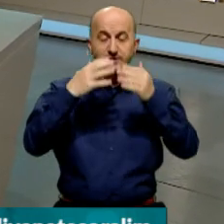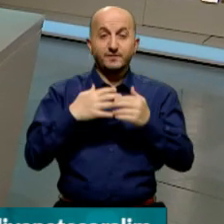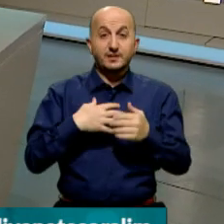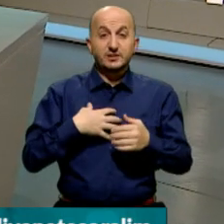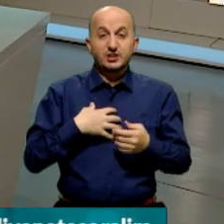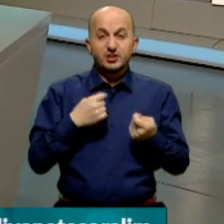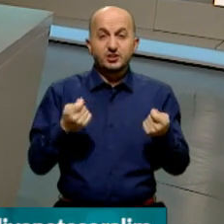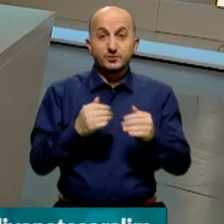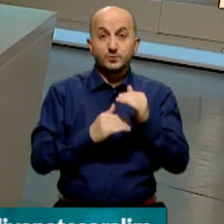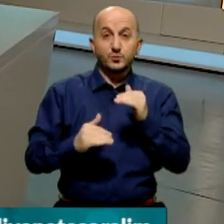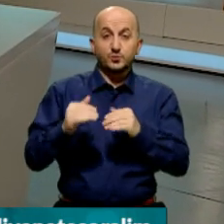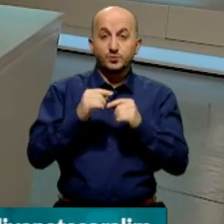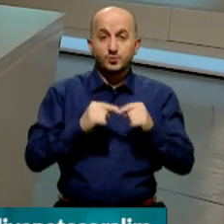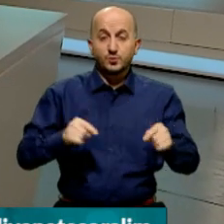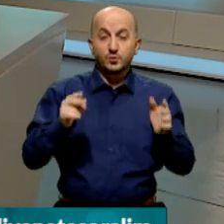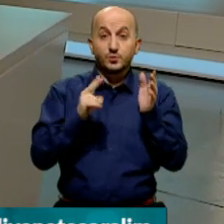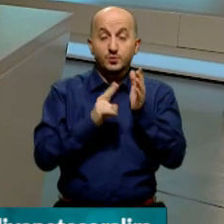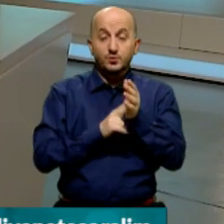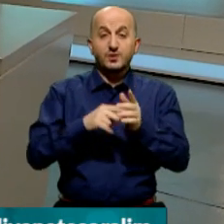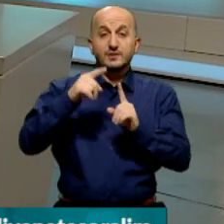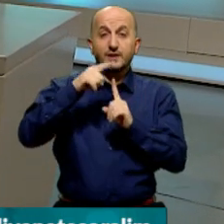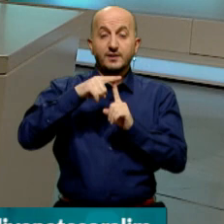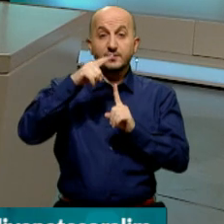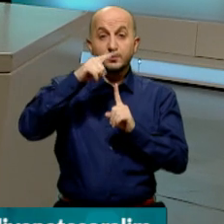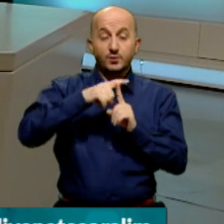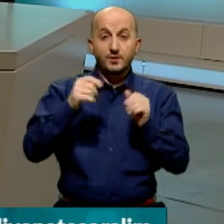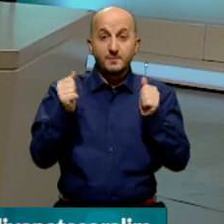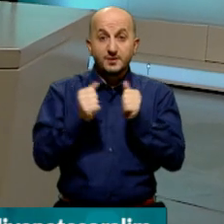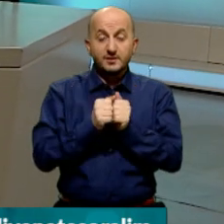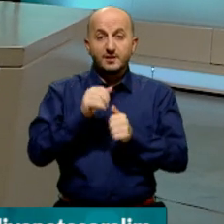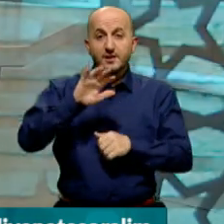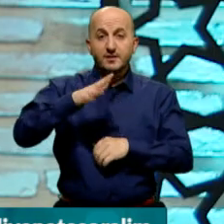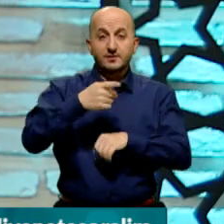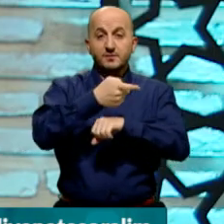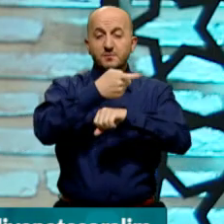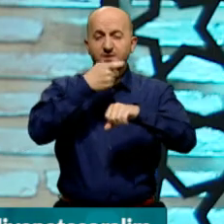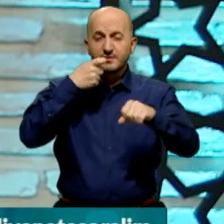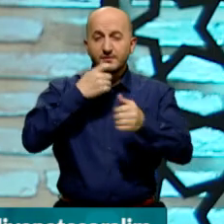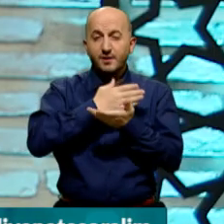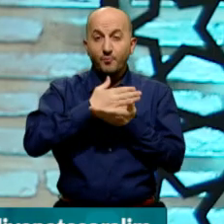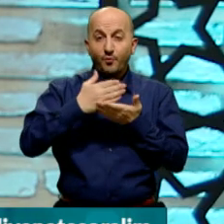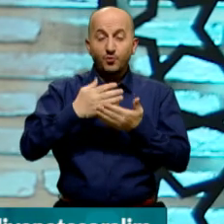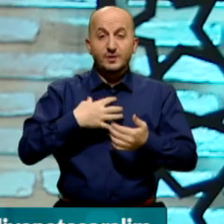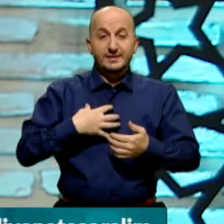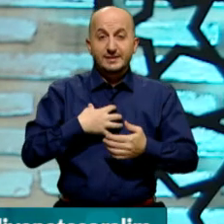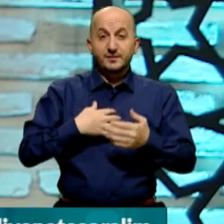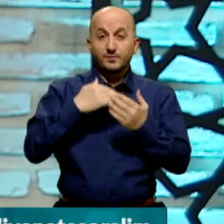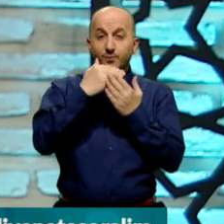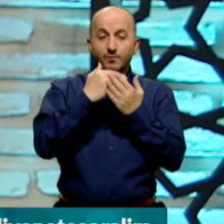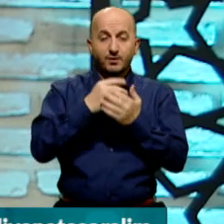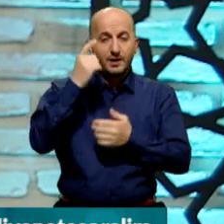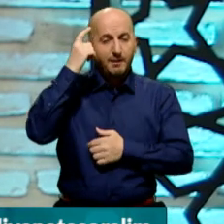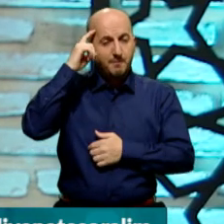Kurulu üyesi çok değerli hocam Sayın Tahir Tural'la birlikte yaklaşık bir saat boyunca dini meselelerde aklımıza